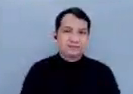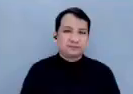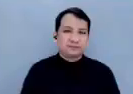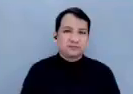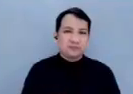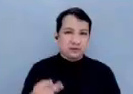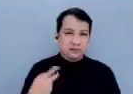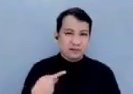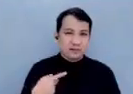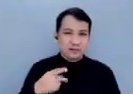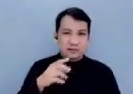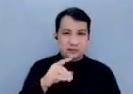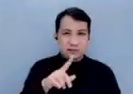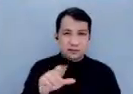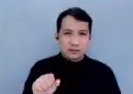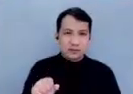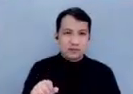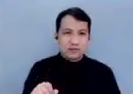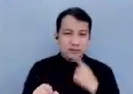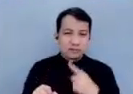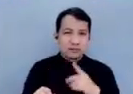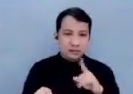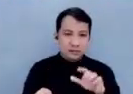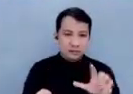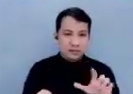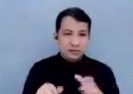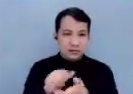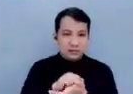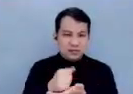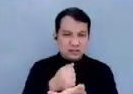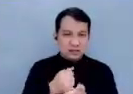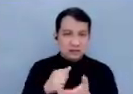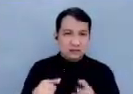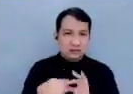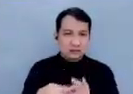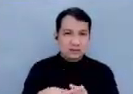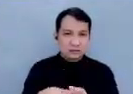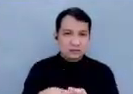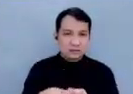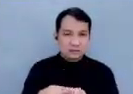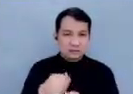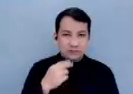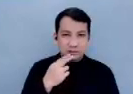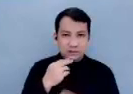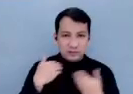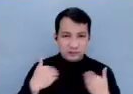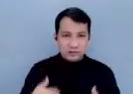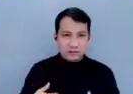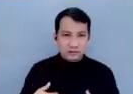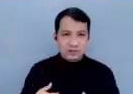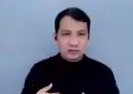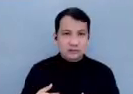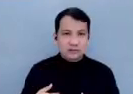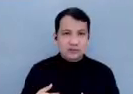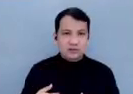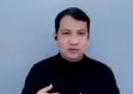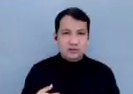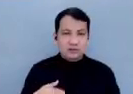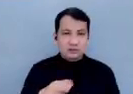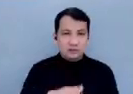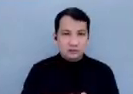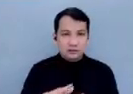dull mist, dull shampoo na nabibili in the market. Tapos in terms of cleaning the body, wina wipes lang ba? Yes. Kasi ano